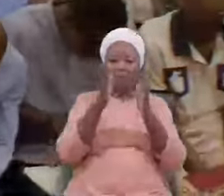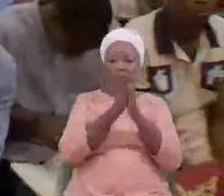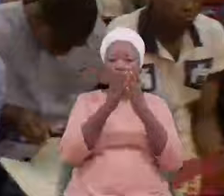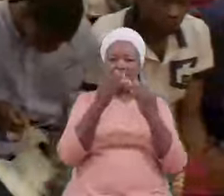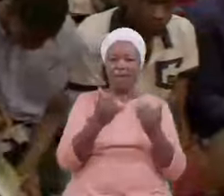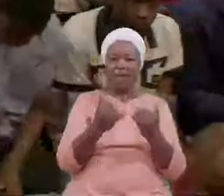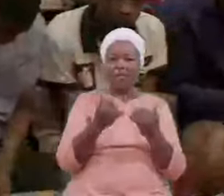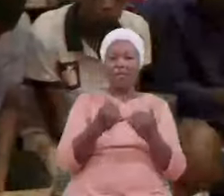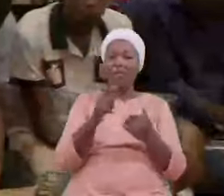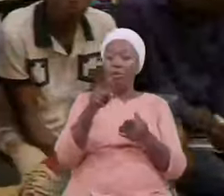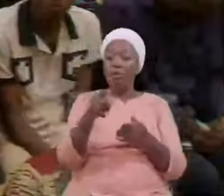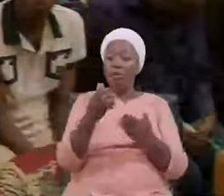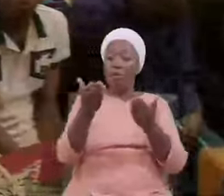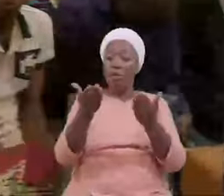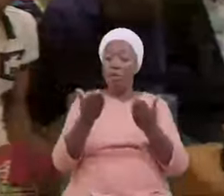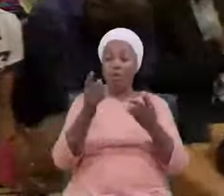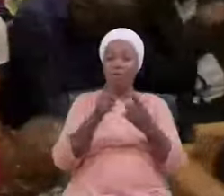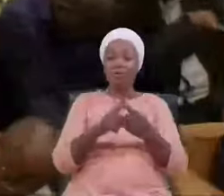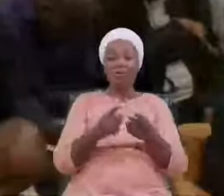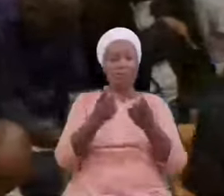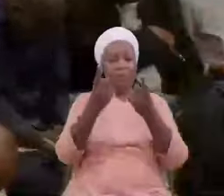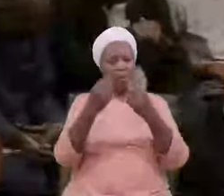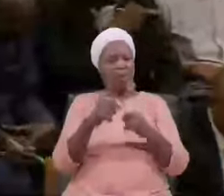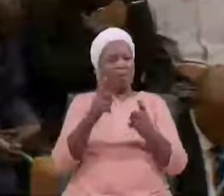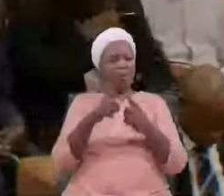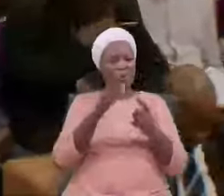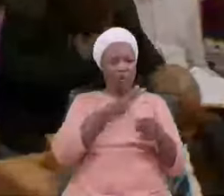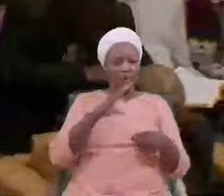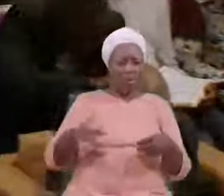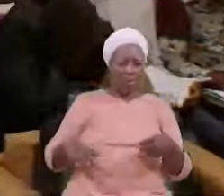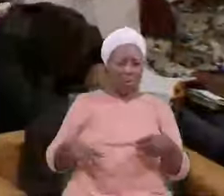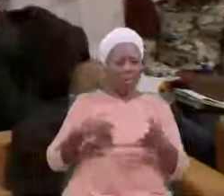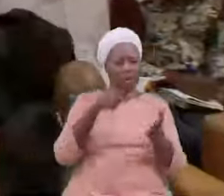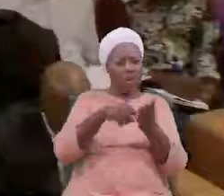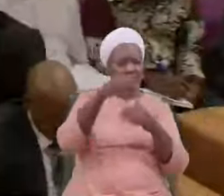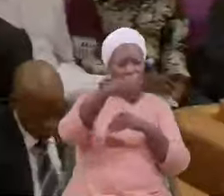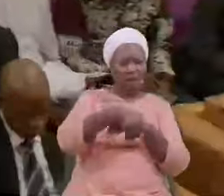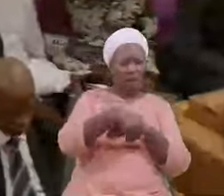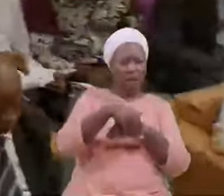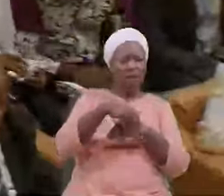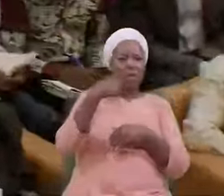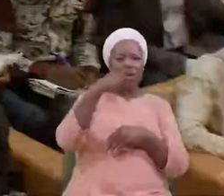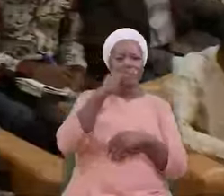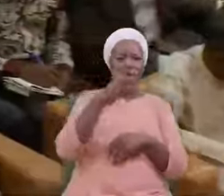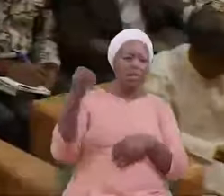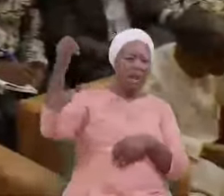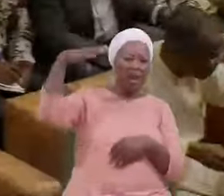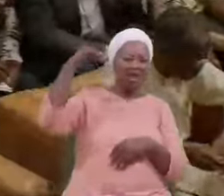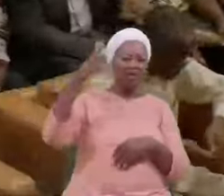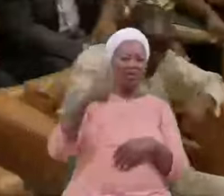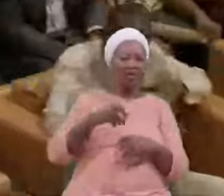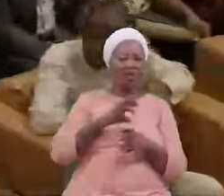Vous allez vouloir venir la lumière du monde. Vous allez vouloir que les ténèbres dans votre